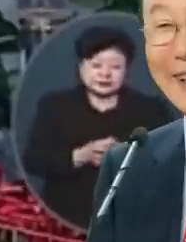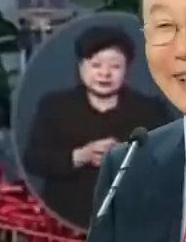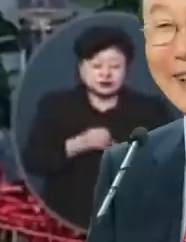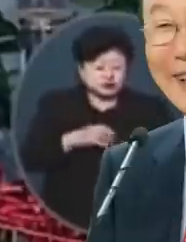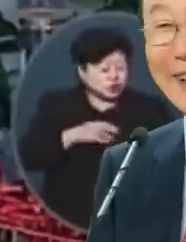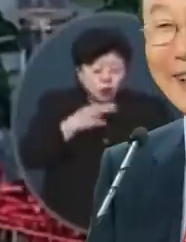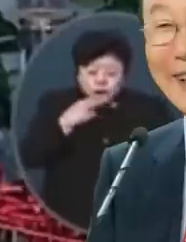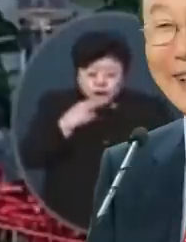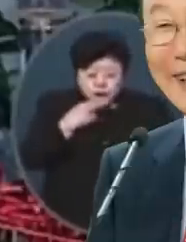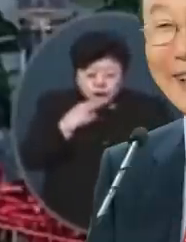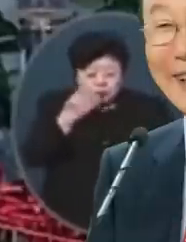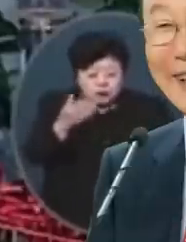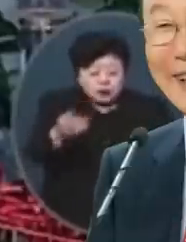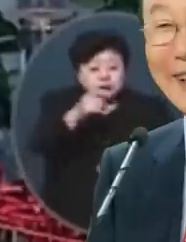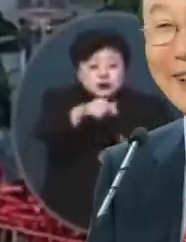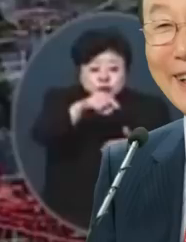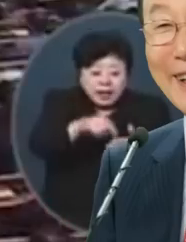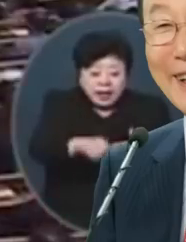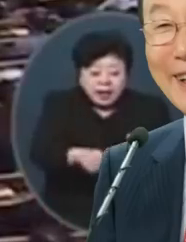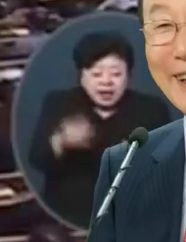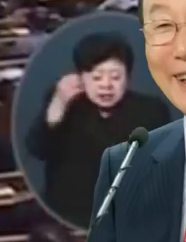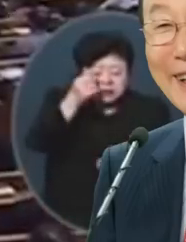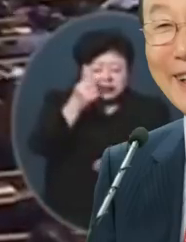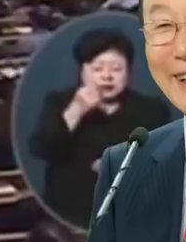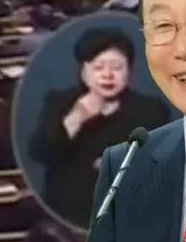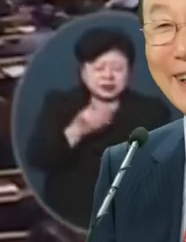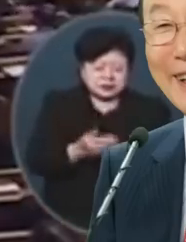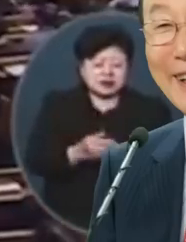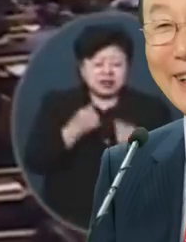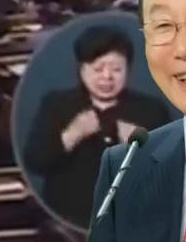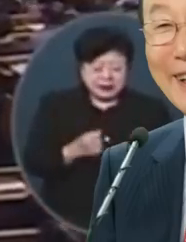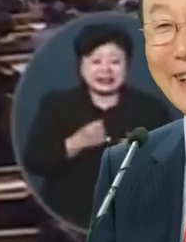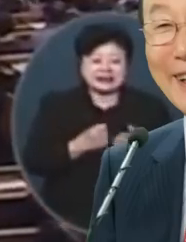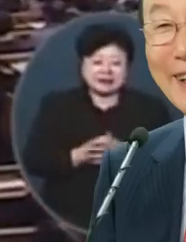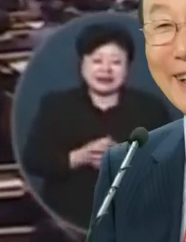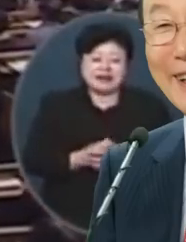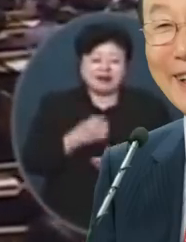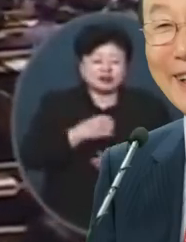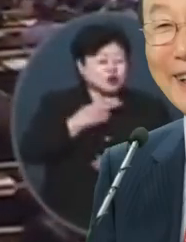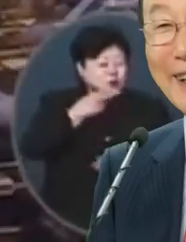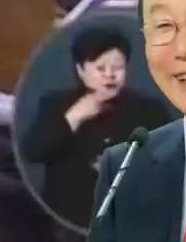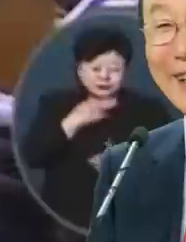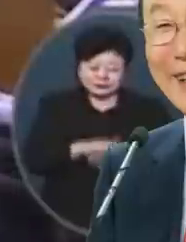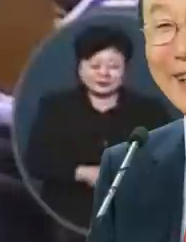때문에 여러분 속에 성령께서 인도하고 계신 것입니다.